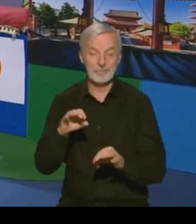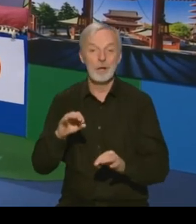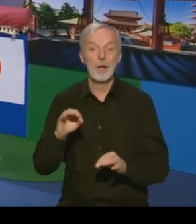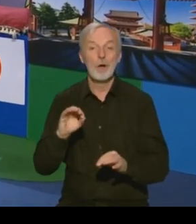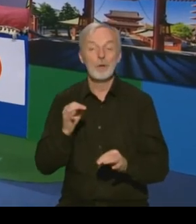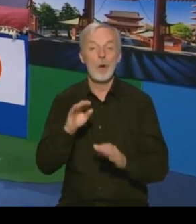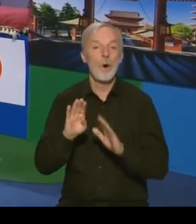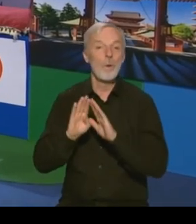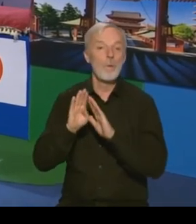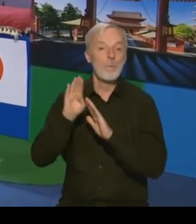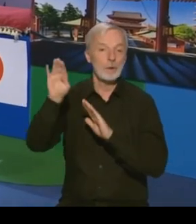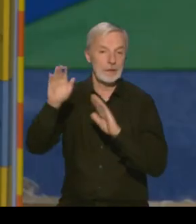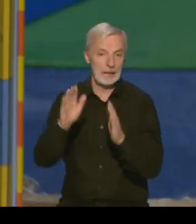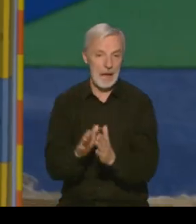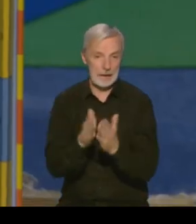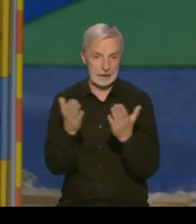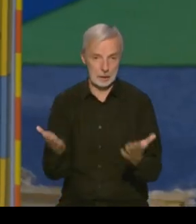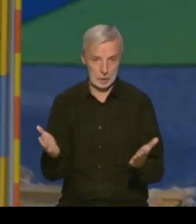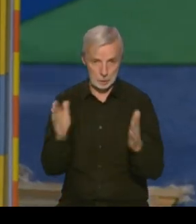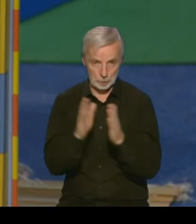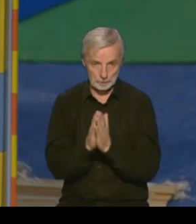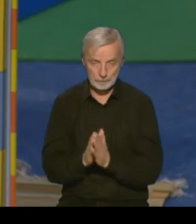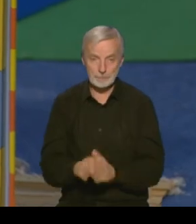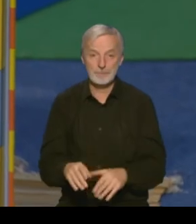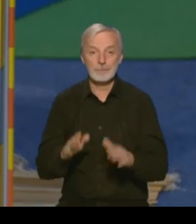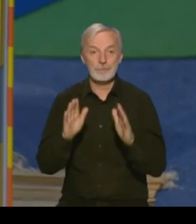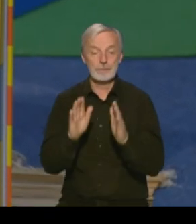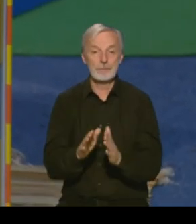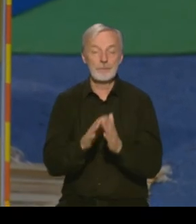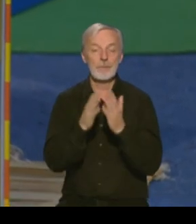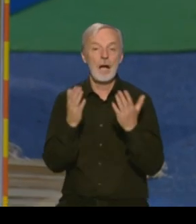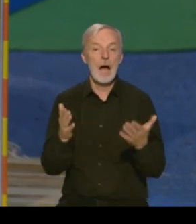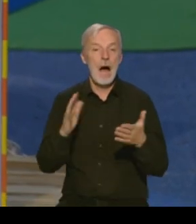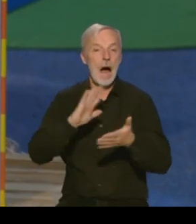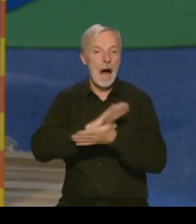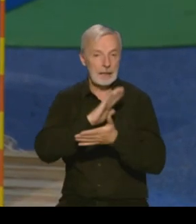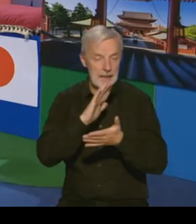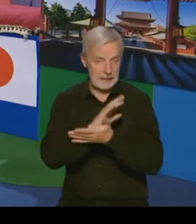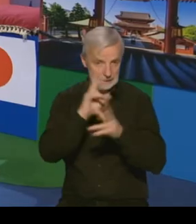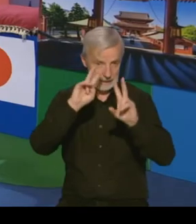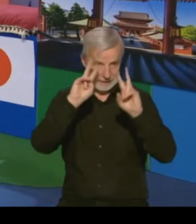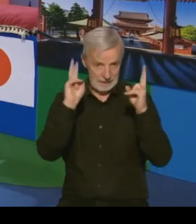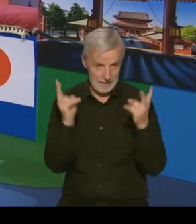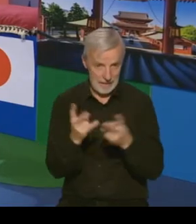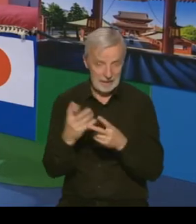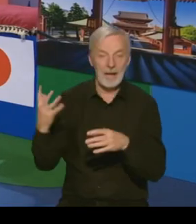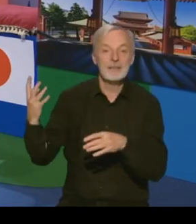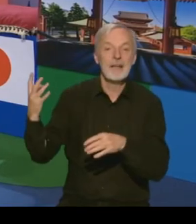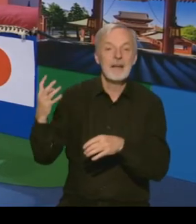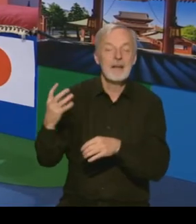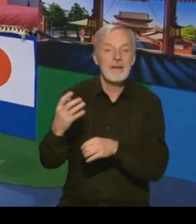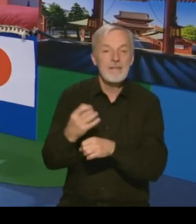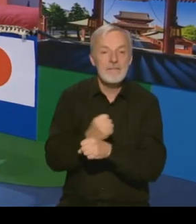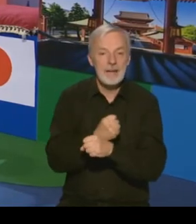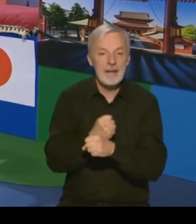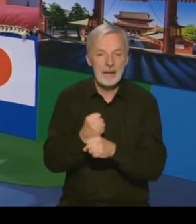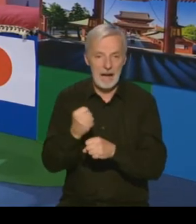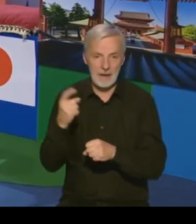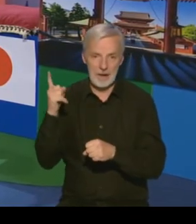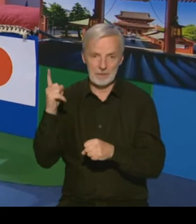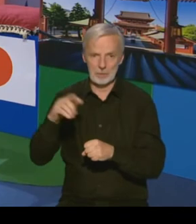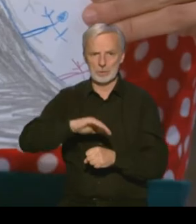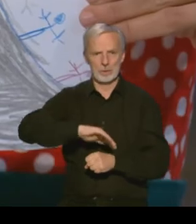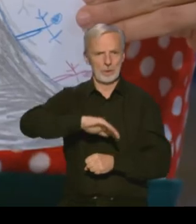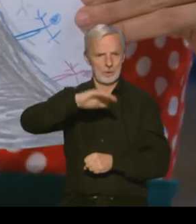dostane atlas, Lucko? Atlas světa získává za tuhle islandskou horu